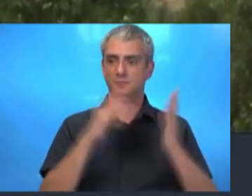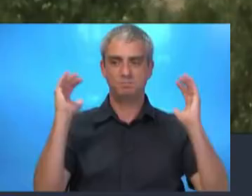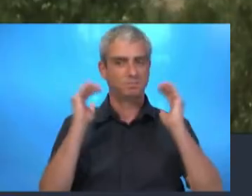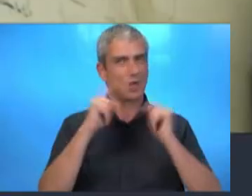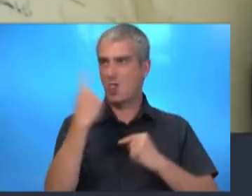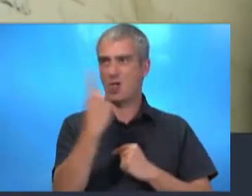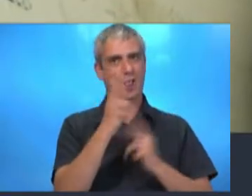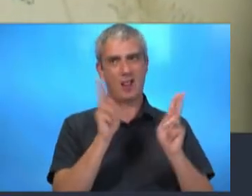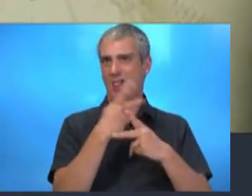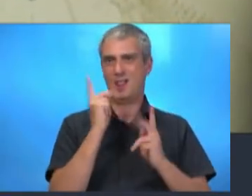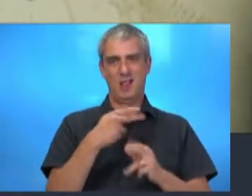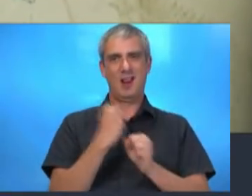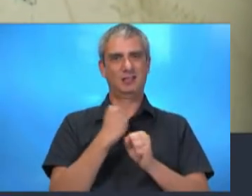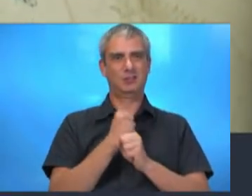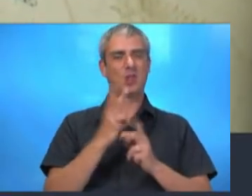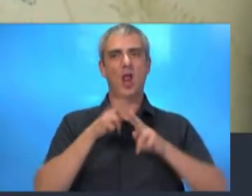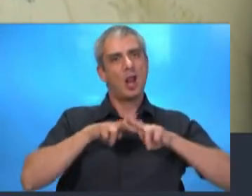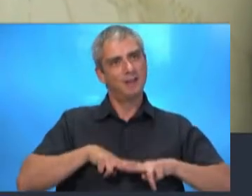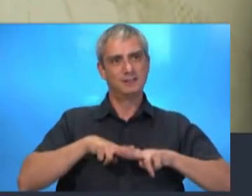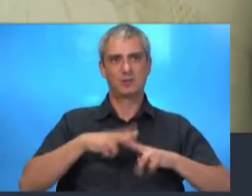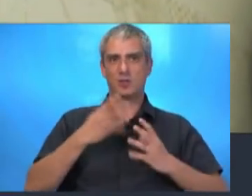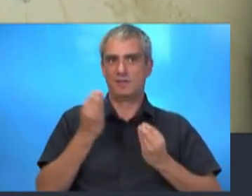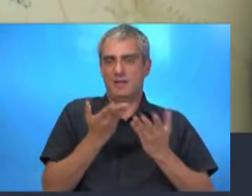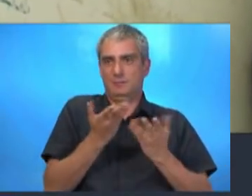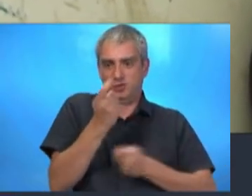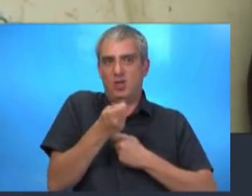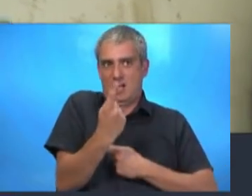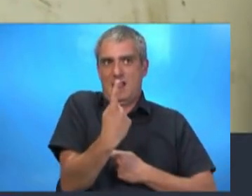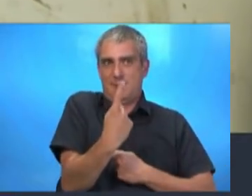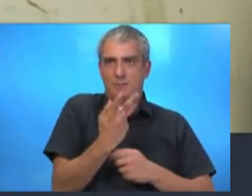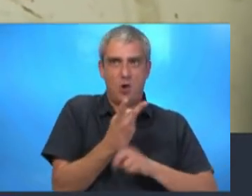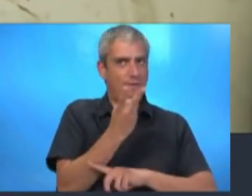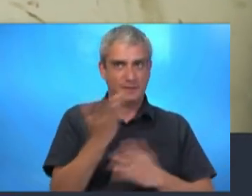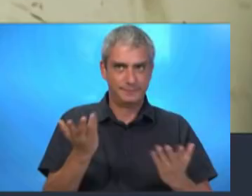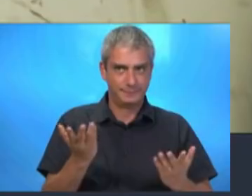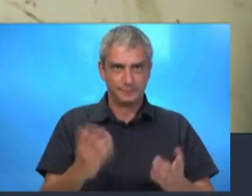יכול לעשות, לא כל אחד יכול לשרוד את, את הדברים האלה שהחקלאים עוברים בעצם.